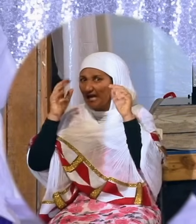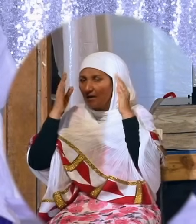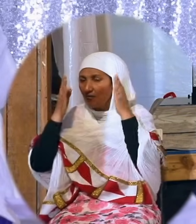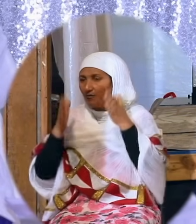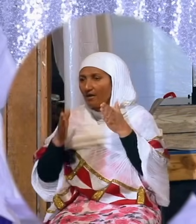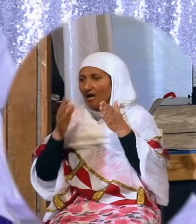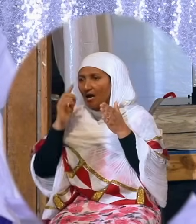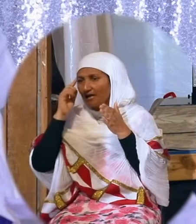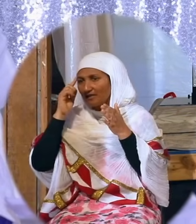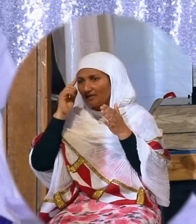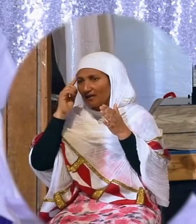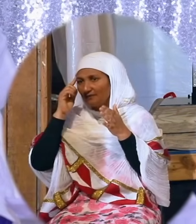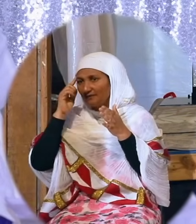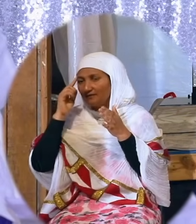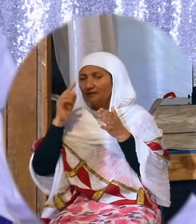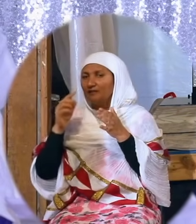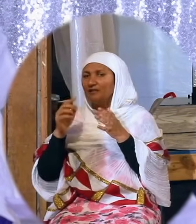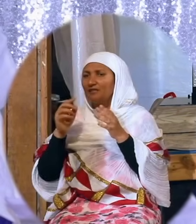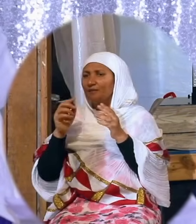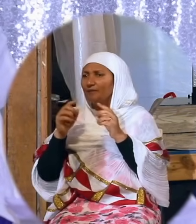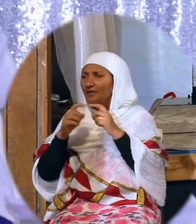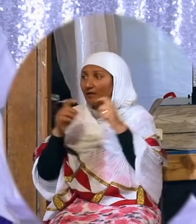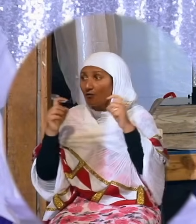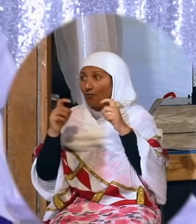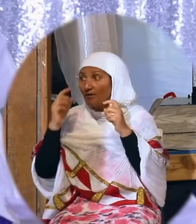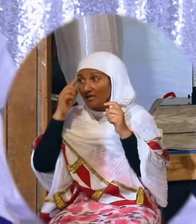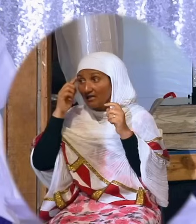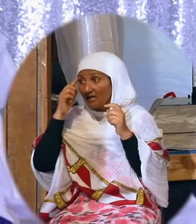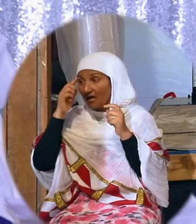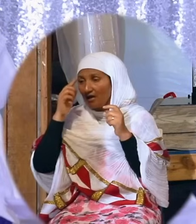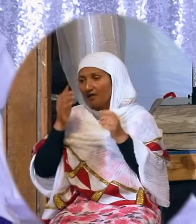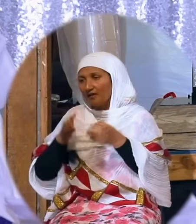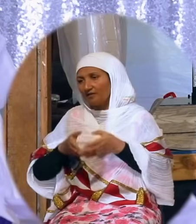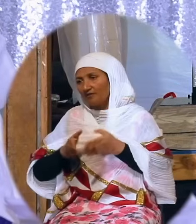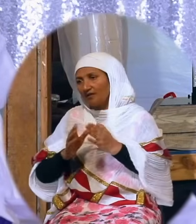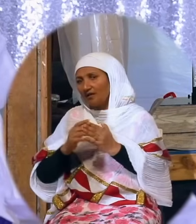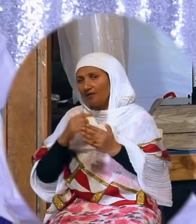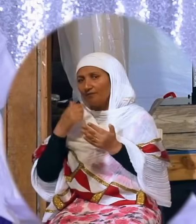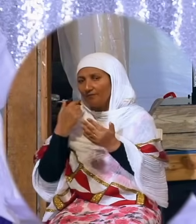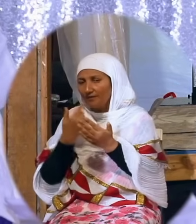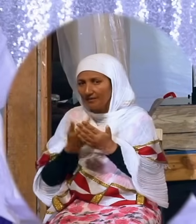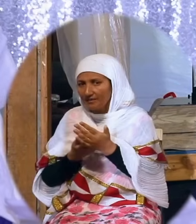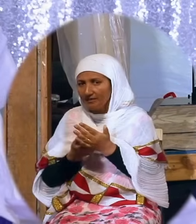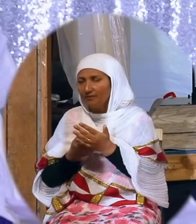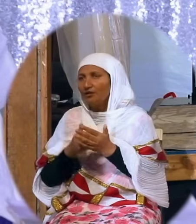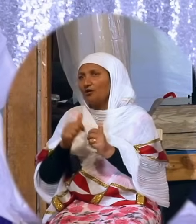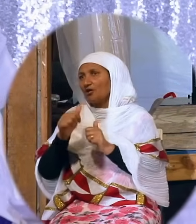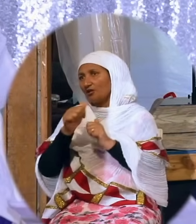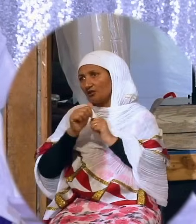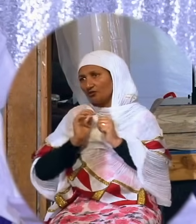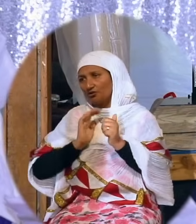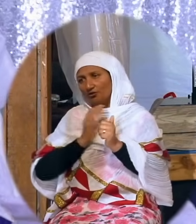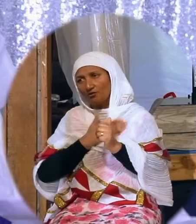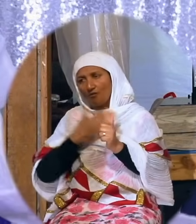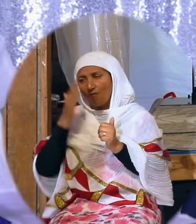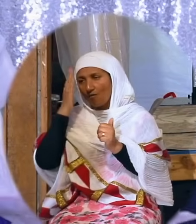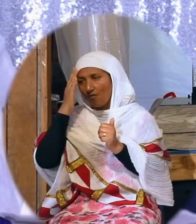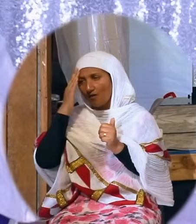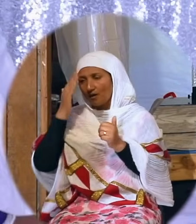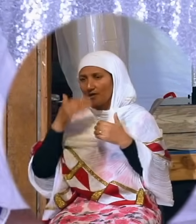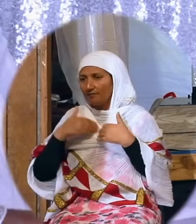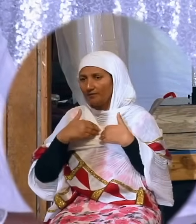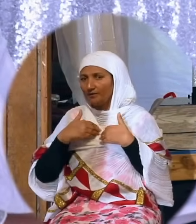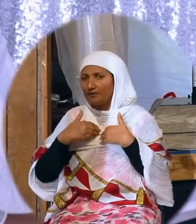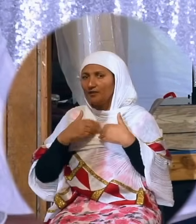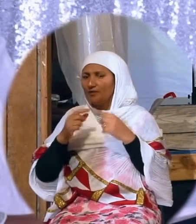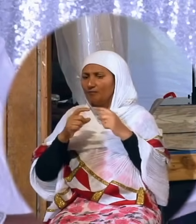አመለካከቶች የተዛቡ ነገሮችን የሚቃወም ሊና ያስፈልጋል ለዚህ ምን ራሳችን ማወቅ አለብን ምንቃወምበት